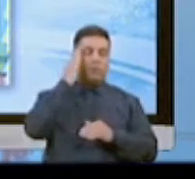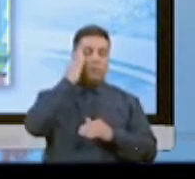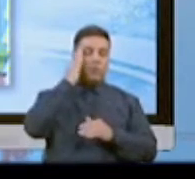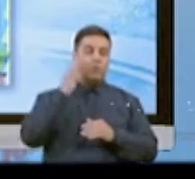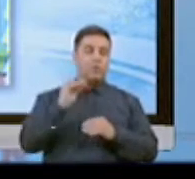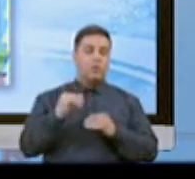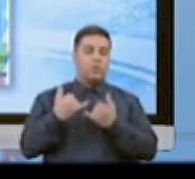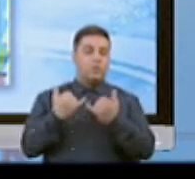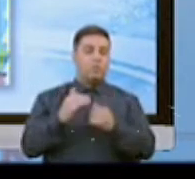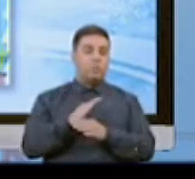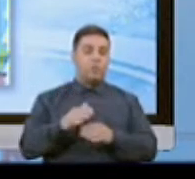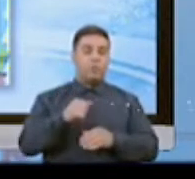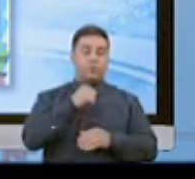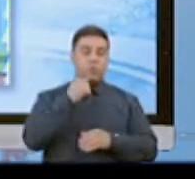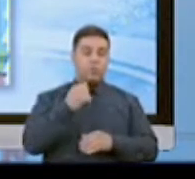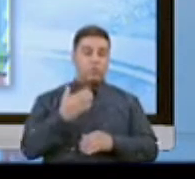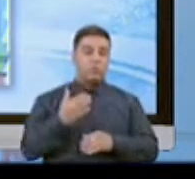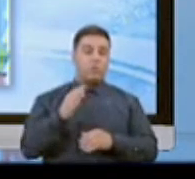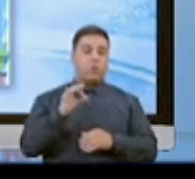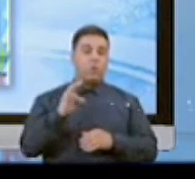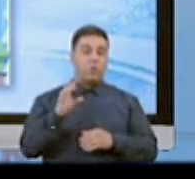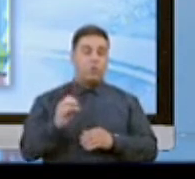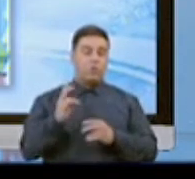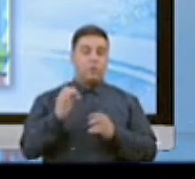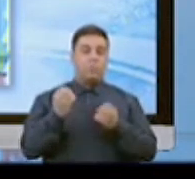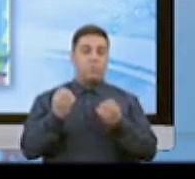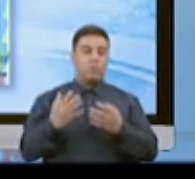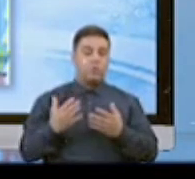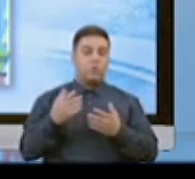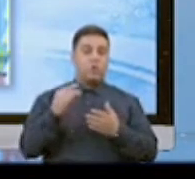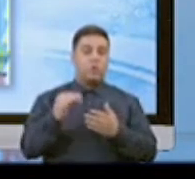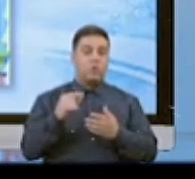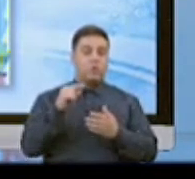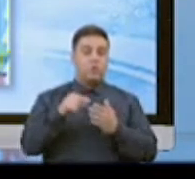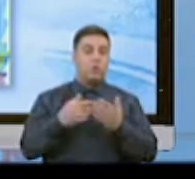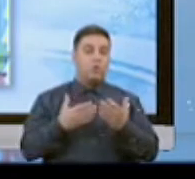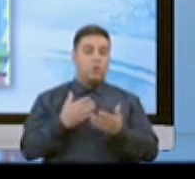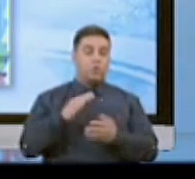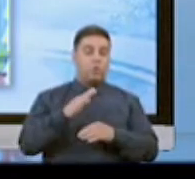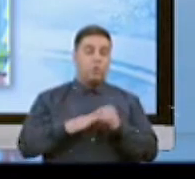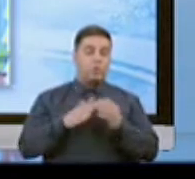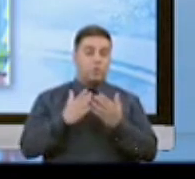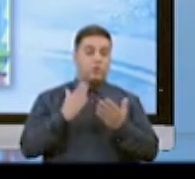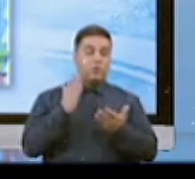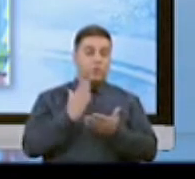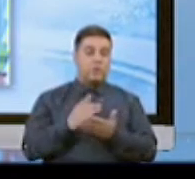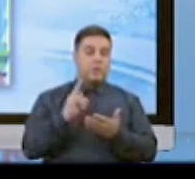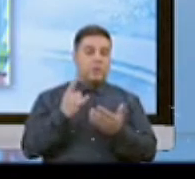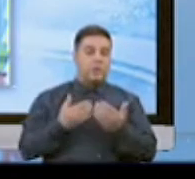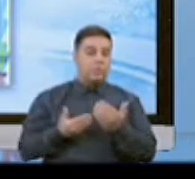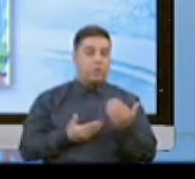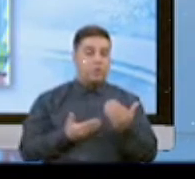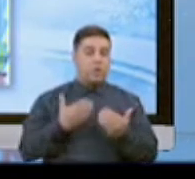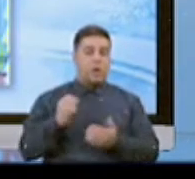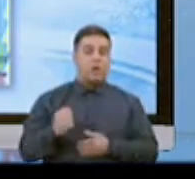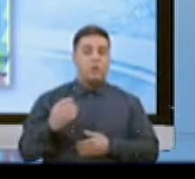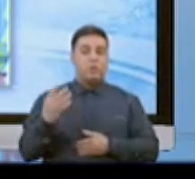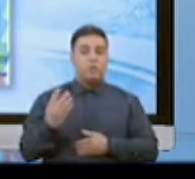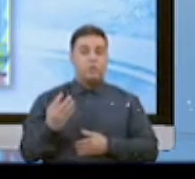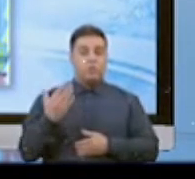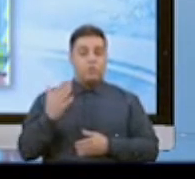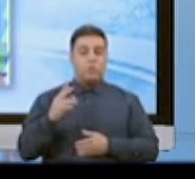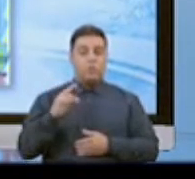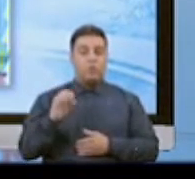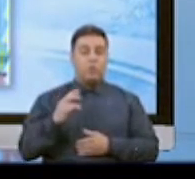место взрослым, хотя они не просто одни, но еще в руках держат младенца. И на четвертой картинке